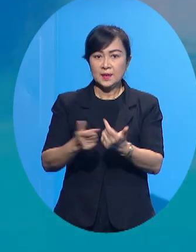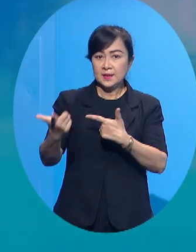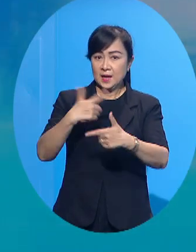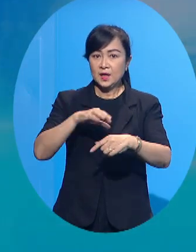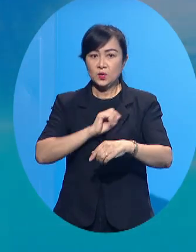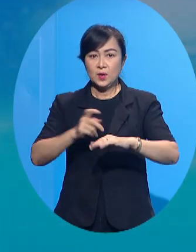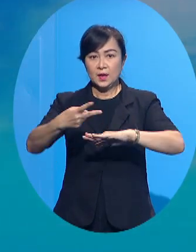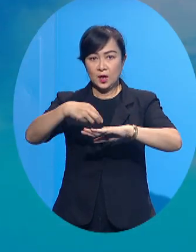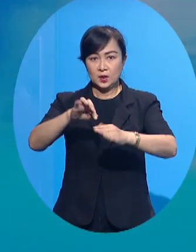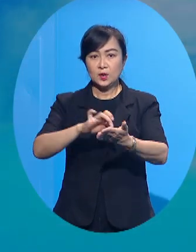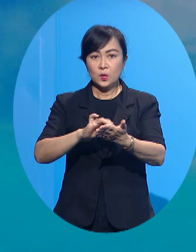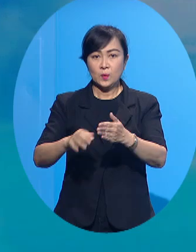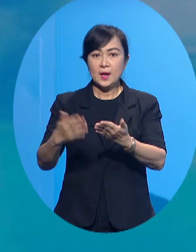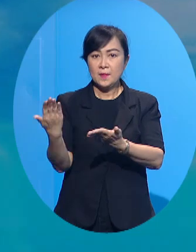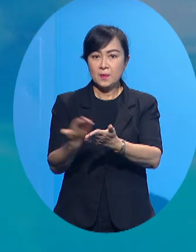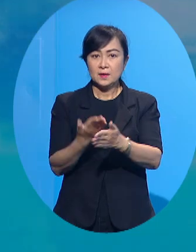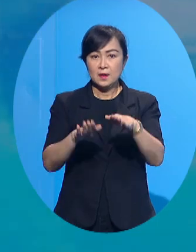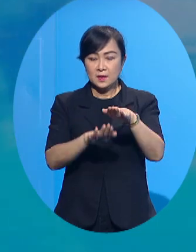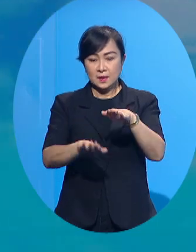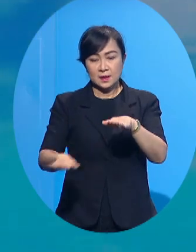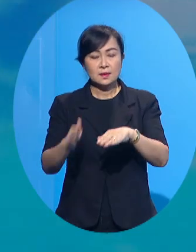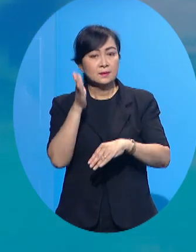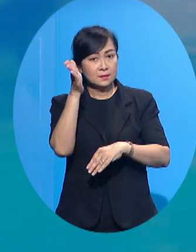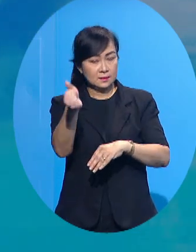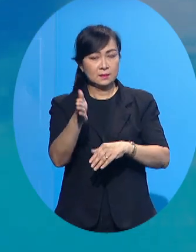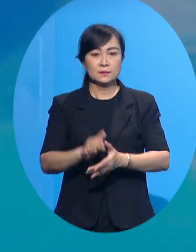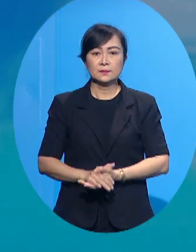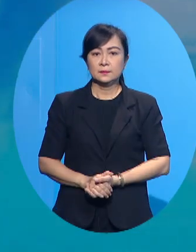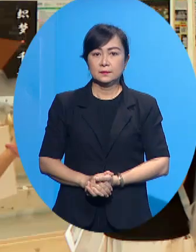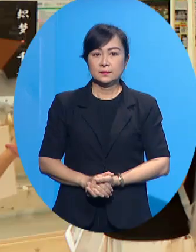đã trở lại với chủ đề Nghệ thuật công nghệ mới cho thế hệ tương lai.